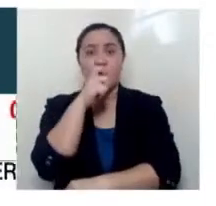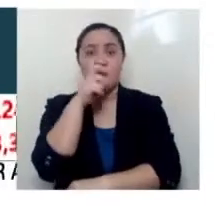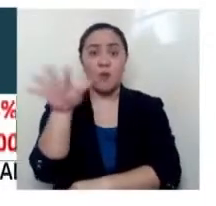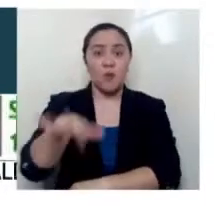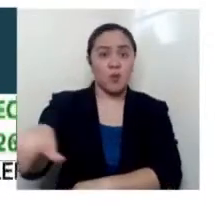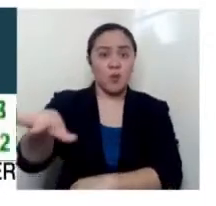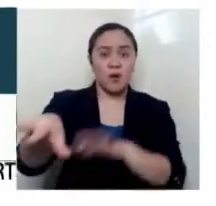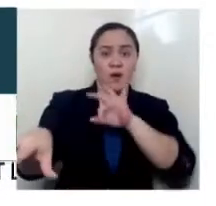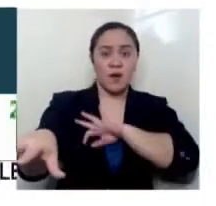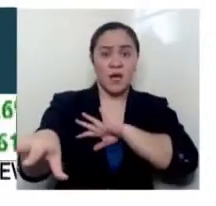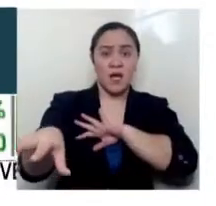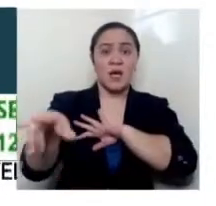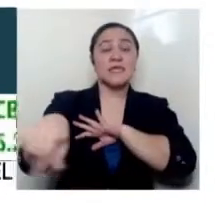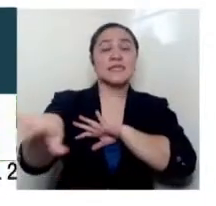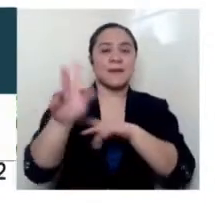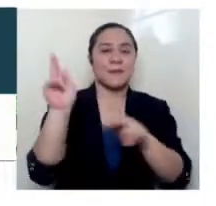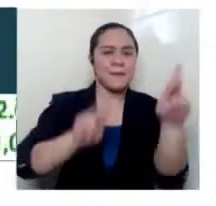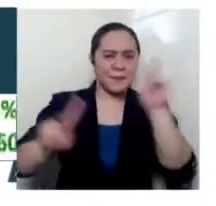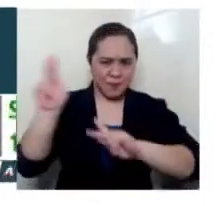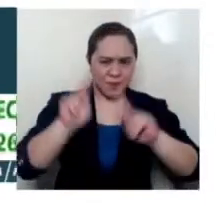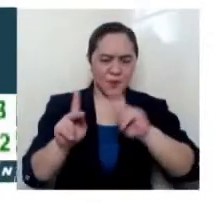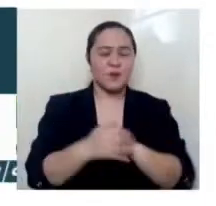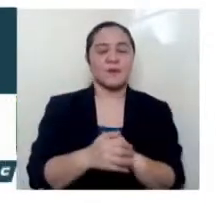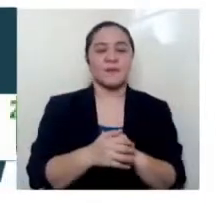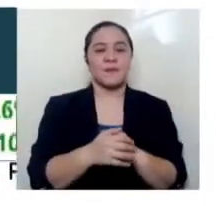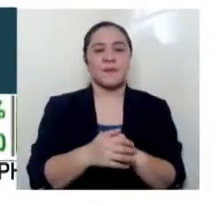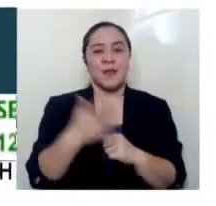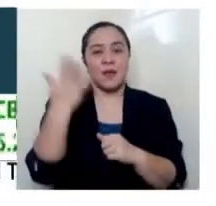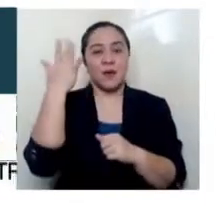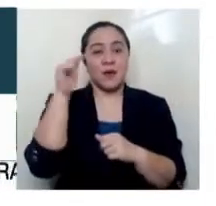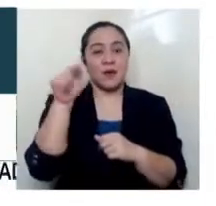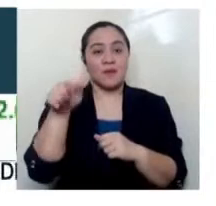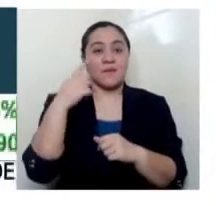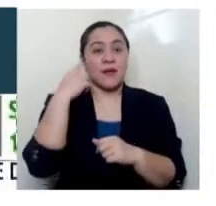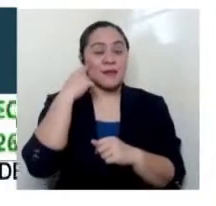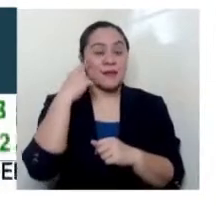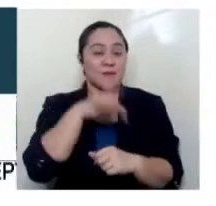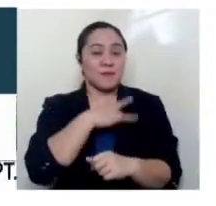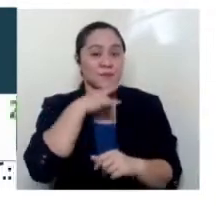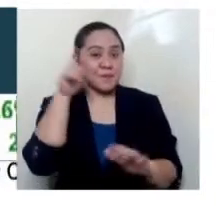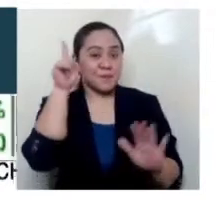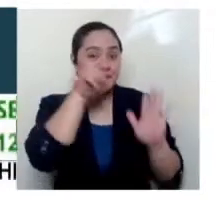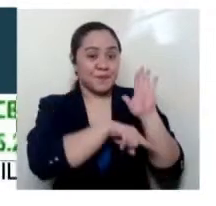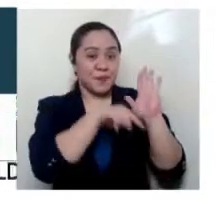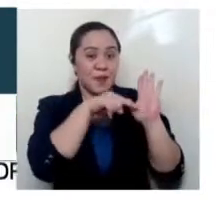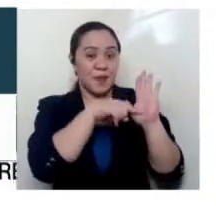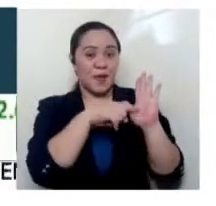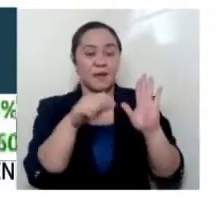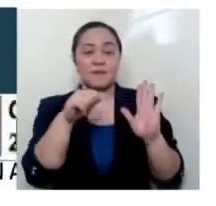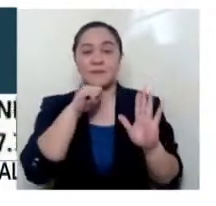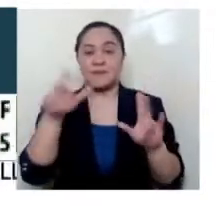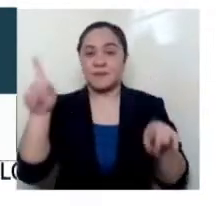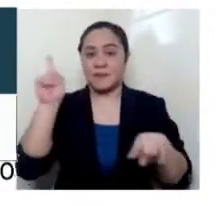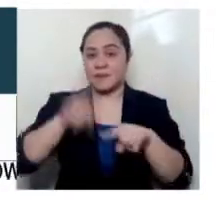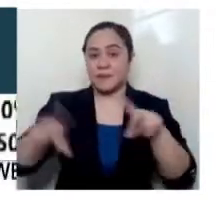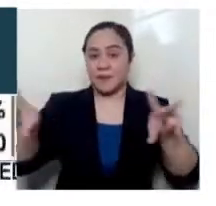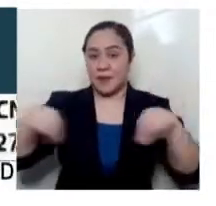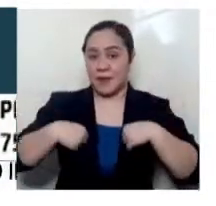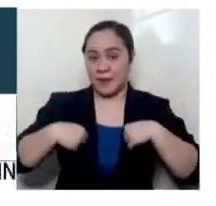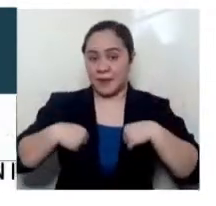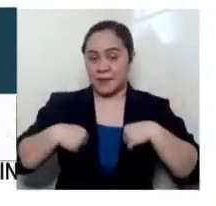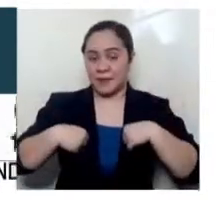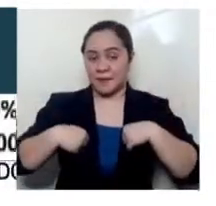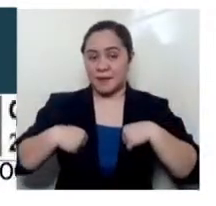no? But I think ang pinaka ano lang dito, ang negative side lang nito, yung hindi nila matatanggap yung dapat